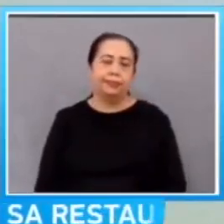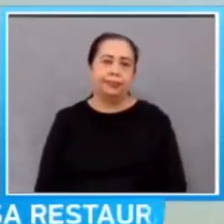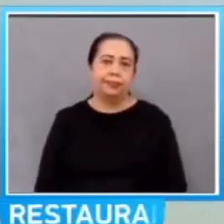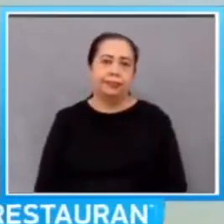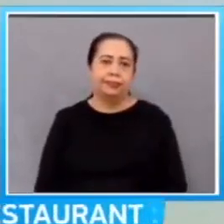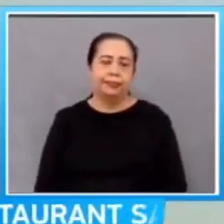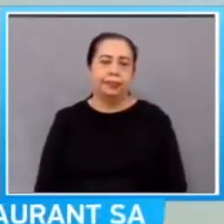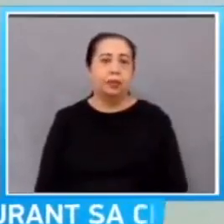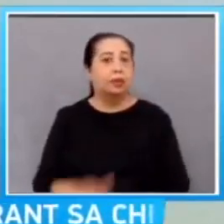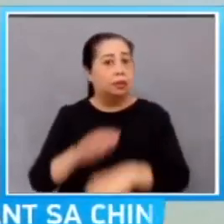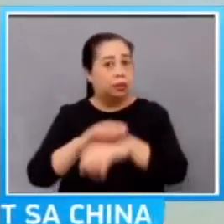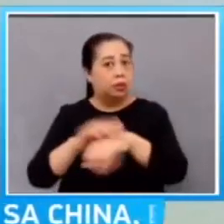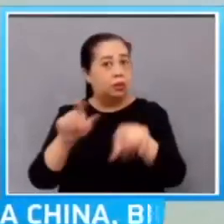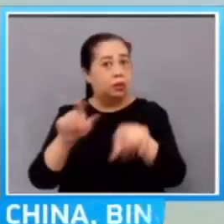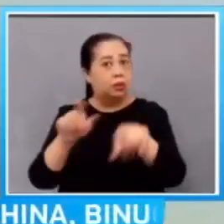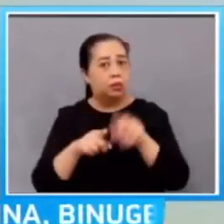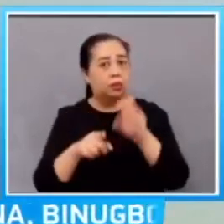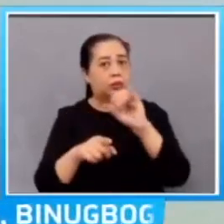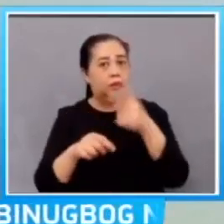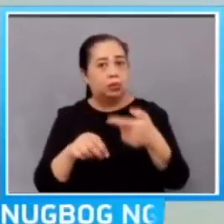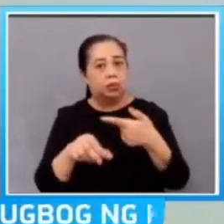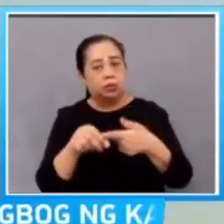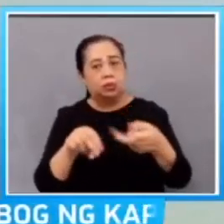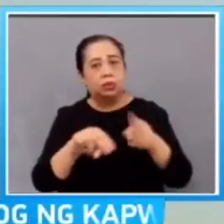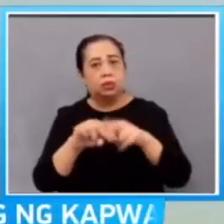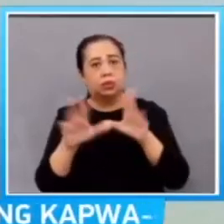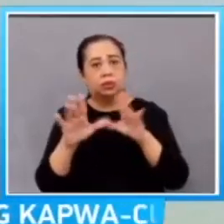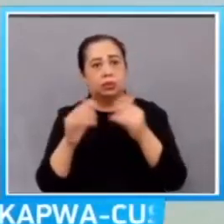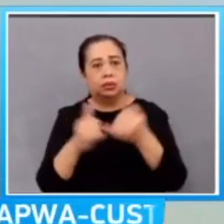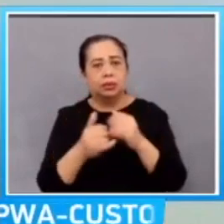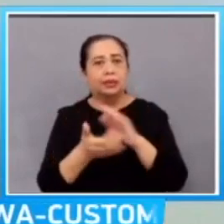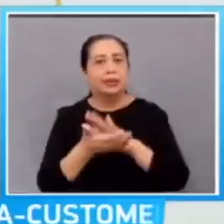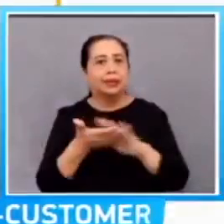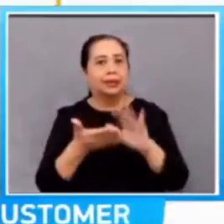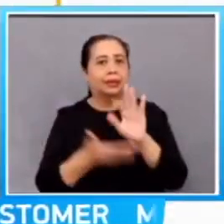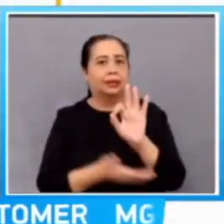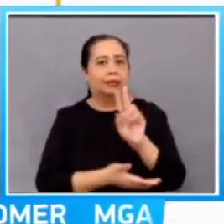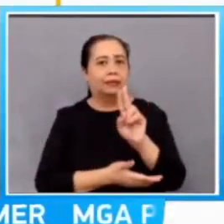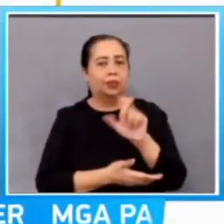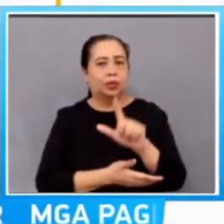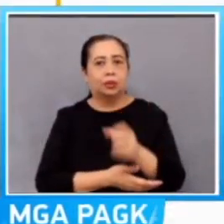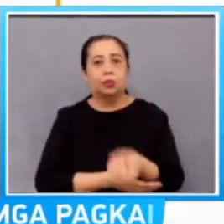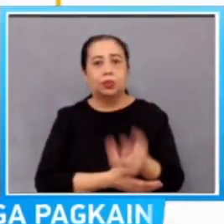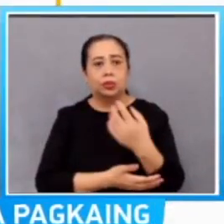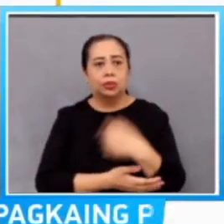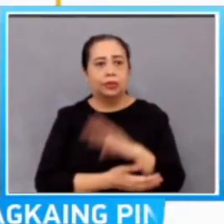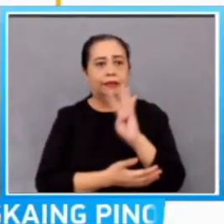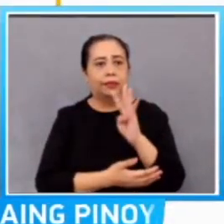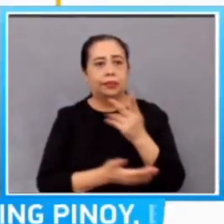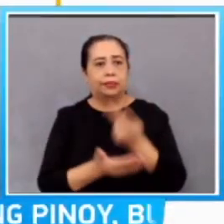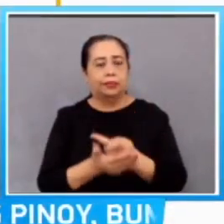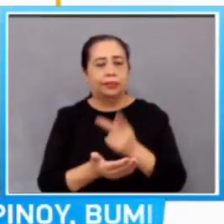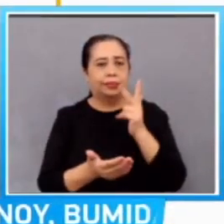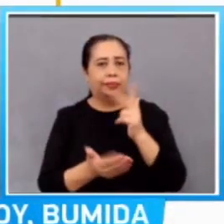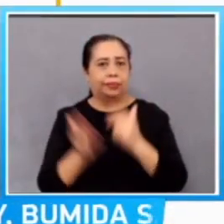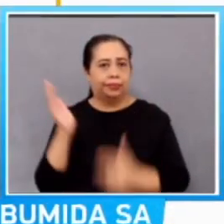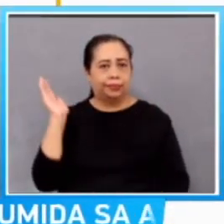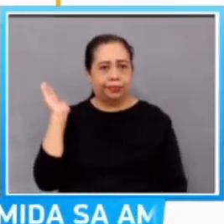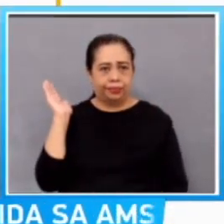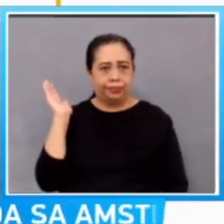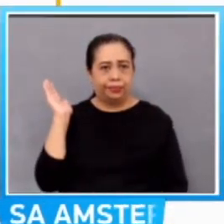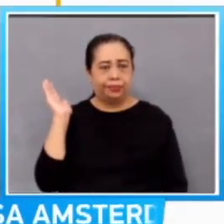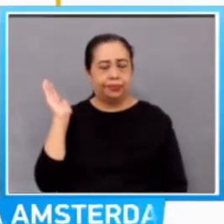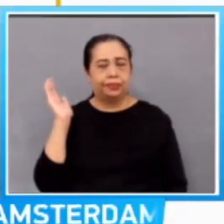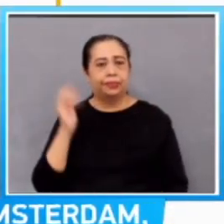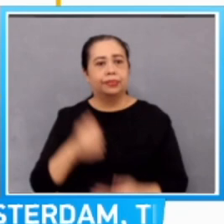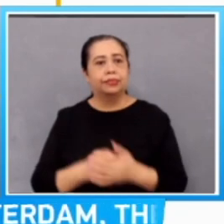Nag-abiso na po ng oil price hike ang kumpanyang Cleanfuel. 4 pesos and 30 centavos ang dagdag nila sa kada litro ng